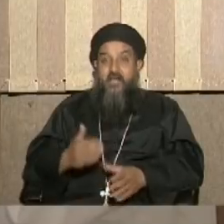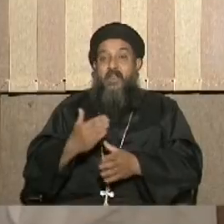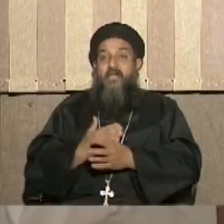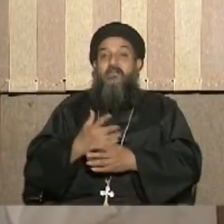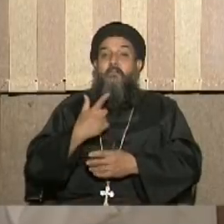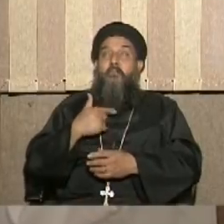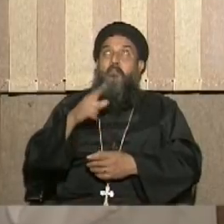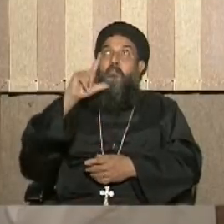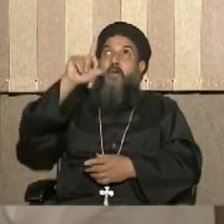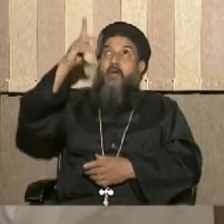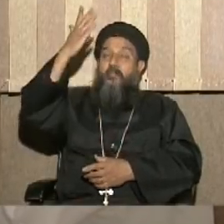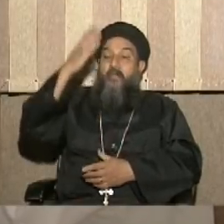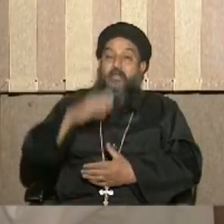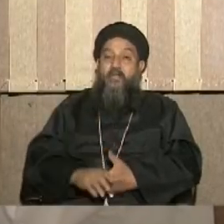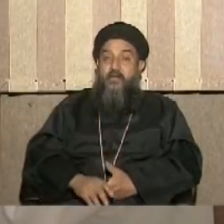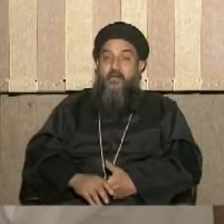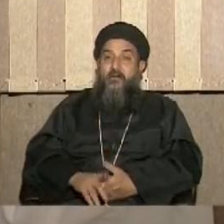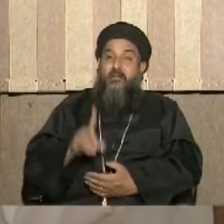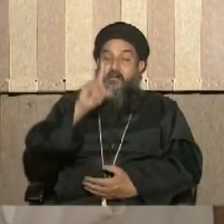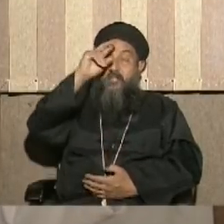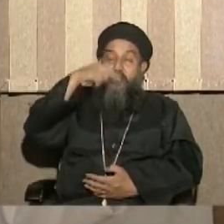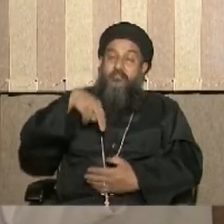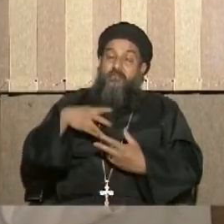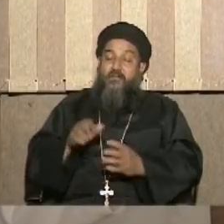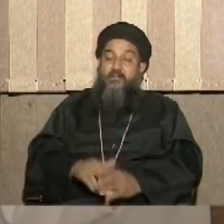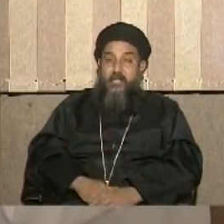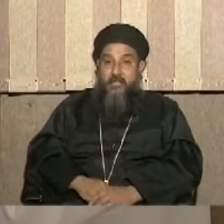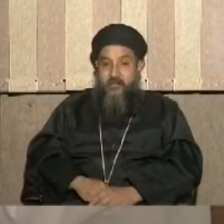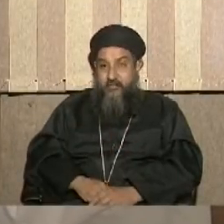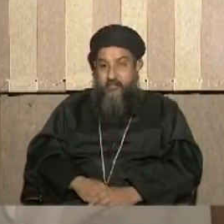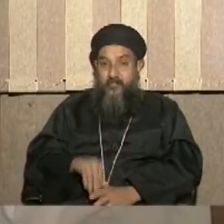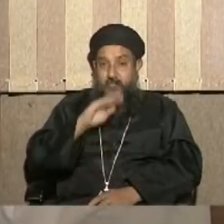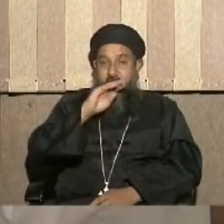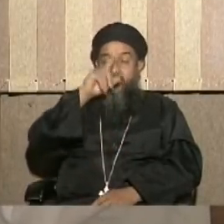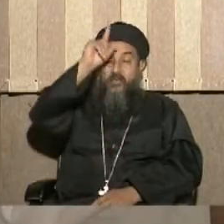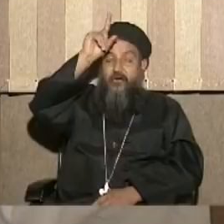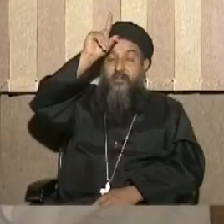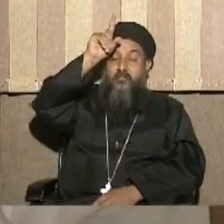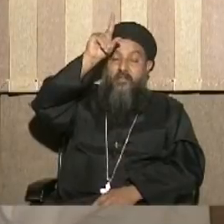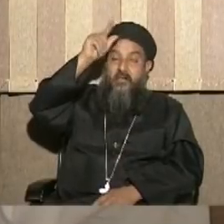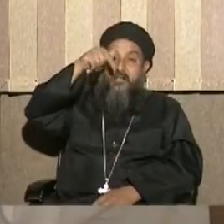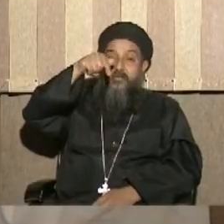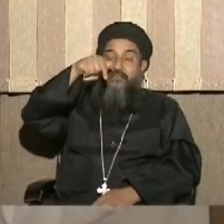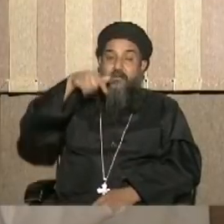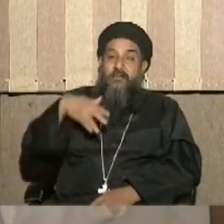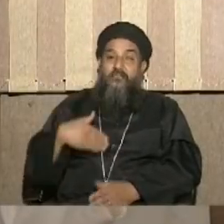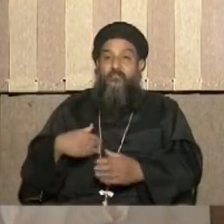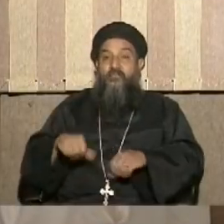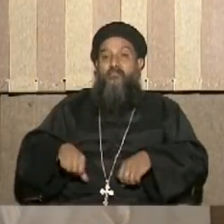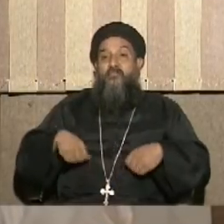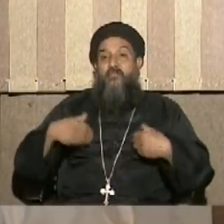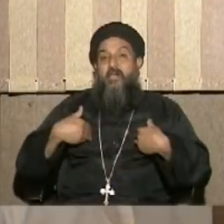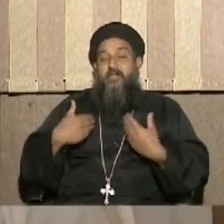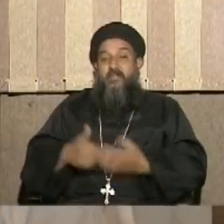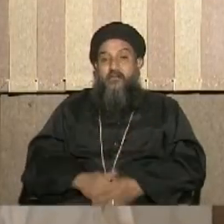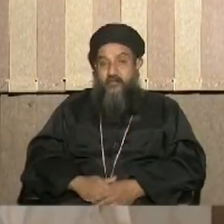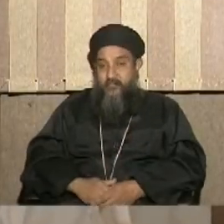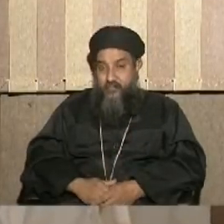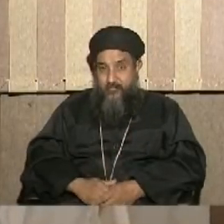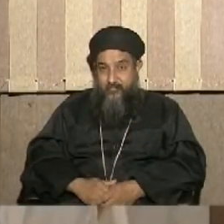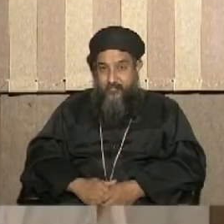على عظم محبتك وقدرتك. نشكرك يا رب على وجودك من جانبنا.